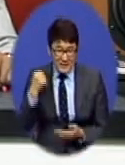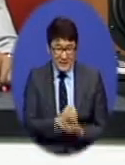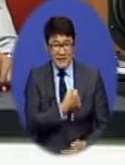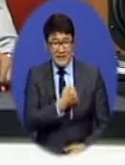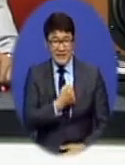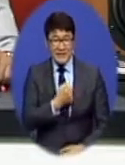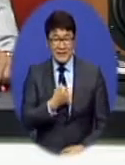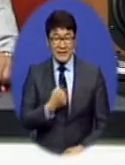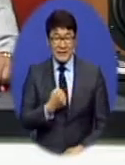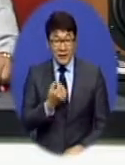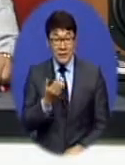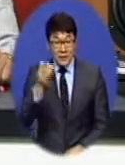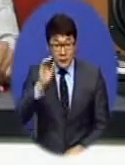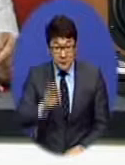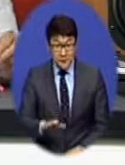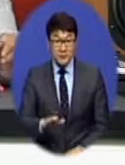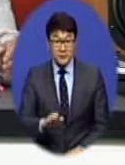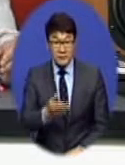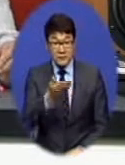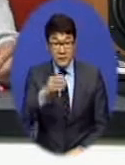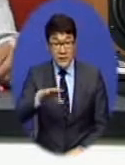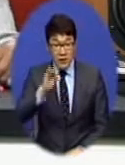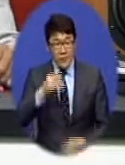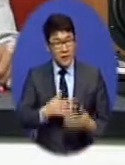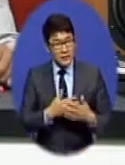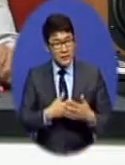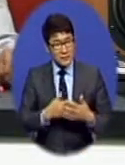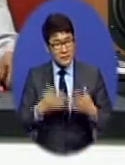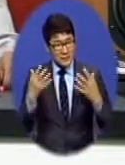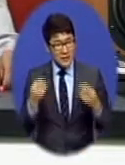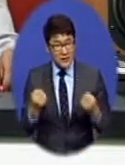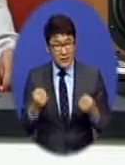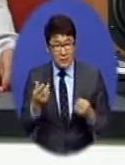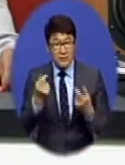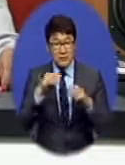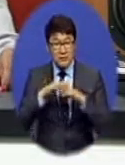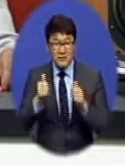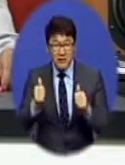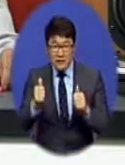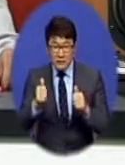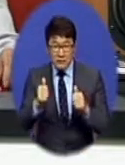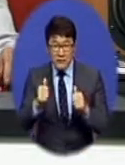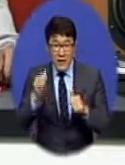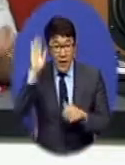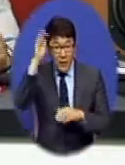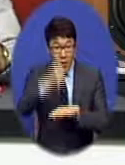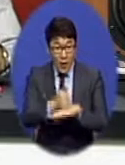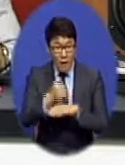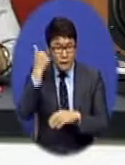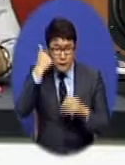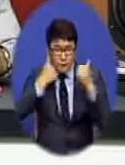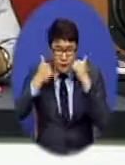아, 그런데, 네. 그런데 반성홍님, 네. 처음에 많이 긴장하셨고요. 이런 심사도 있고 그래요. 근데 아무도 몰라요. 조금